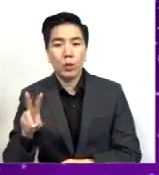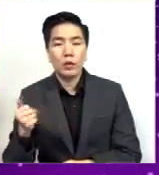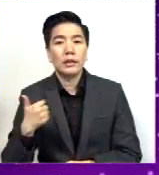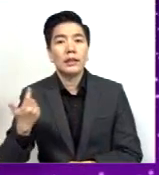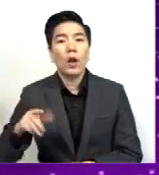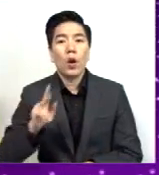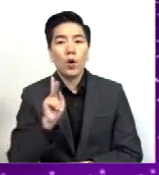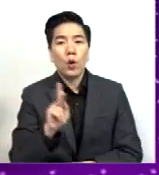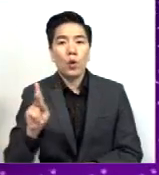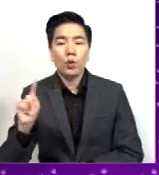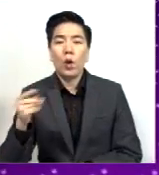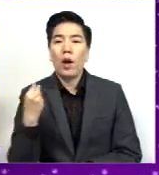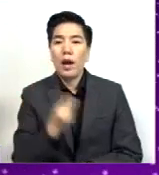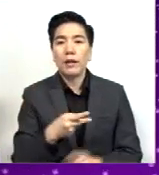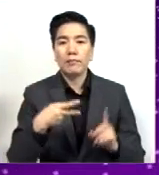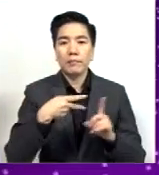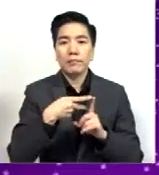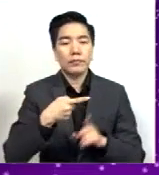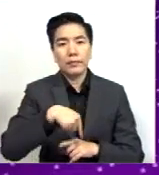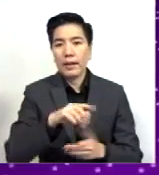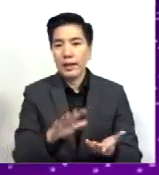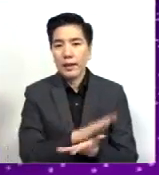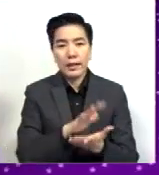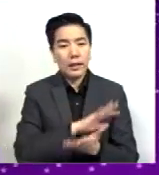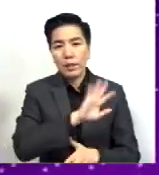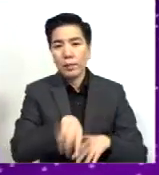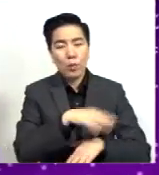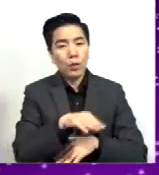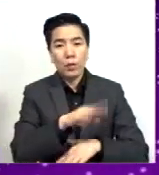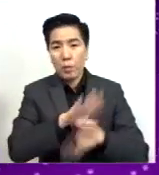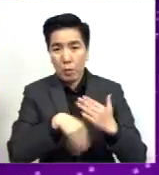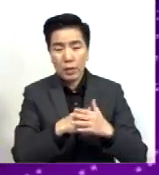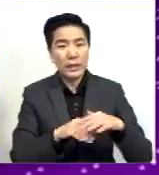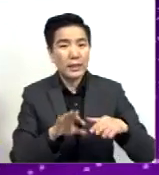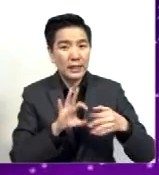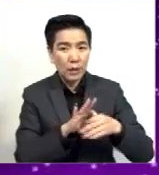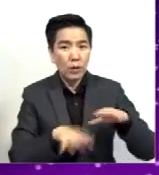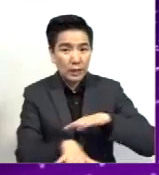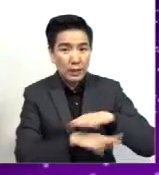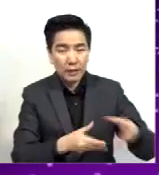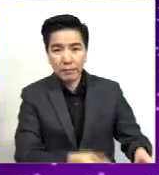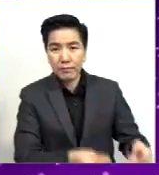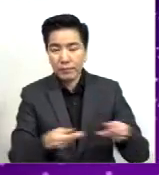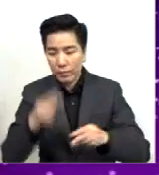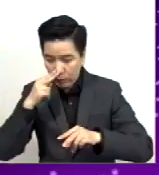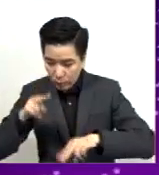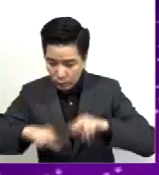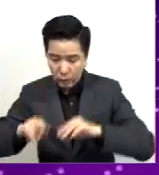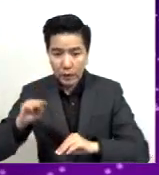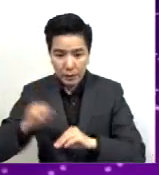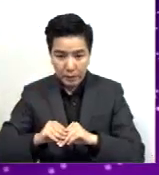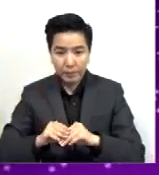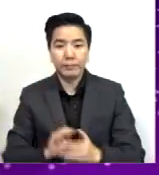ติเป็นเอกฉันท์ให้พรรคอนาคตใหม่ส่งเอกสารหรือหลักฐานที่เกี่ยวข้องมาประกอบการพิจารณาเพิ่มเติ